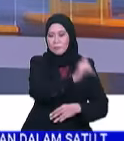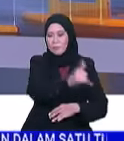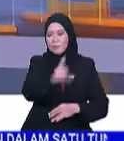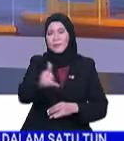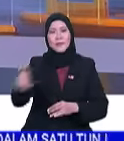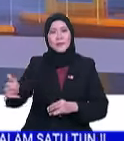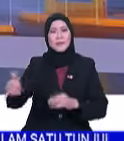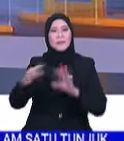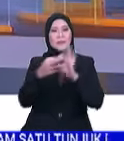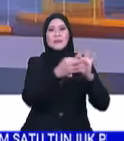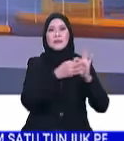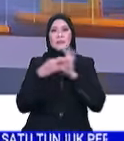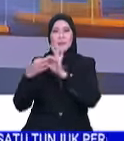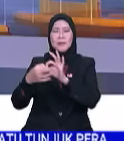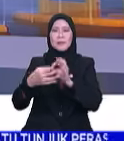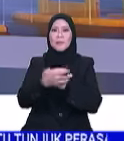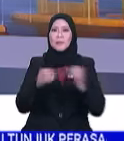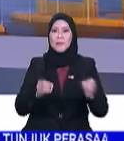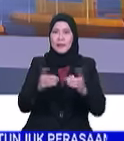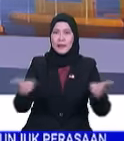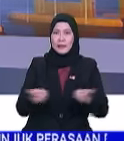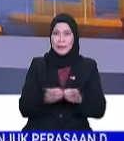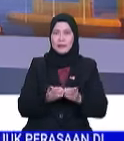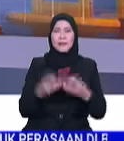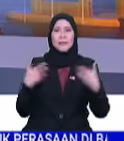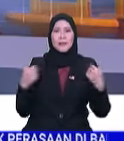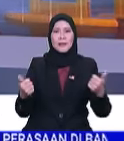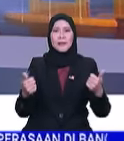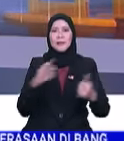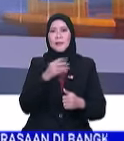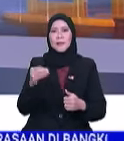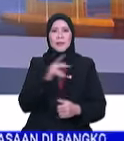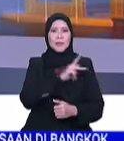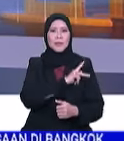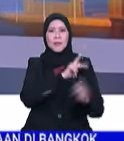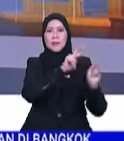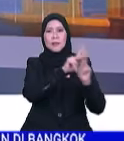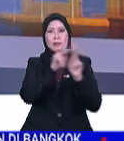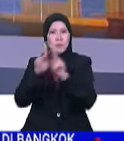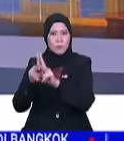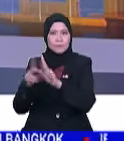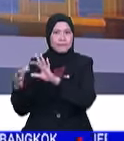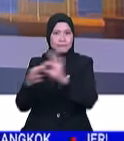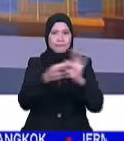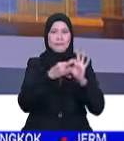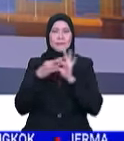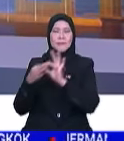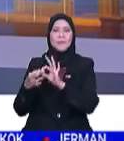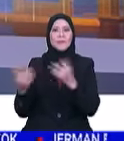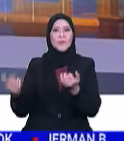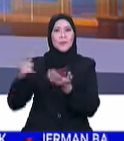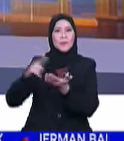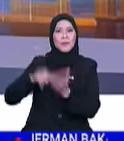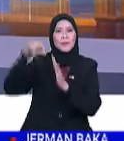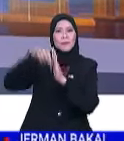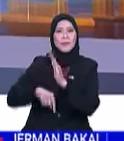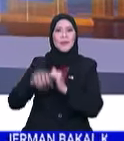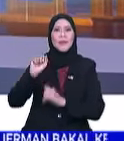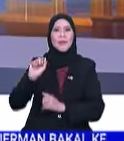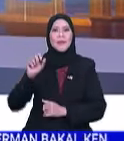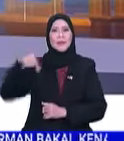dengan kerjasama pejabat daerah Batu Pahat, pejabat kesihatan serta penghulu dan ketua-ketua kampung. Perinciannya bersama dengan Nur